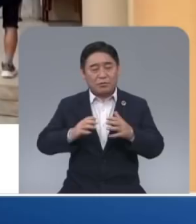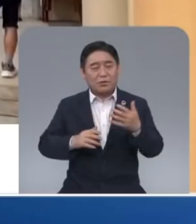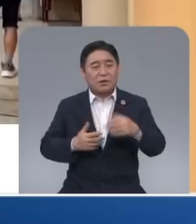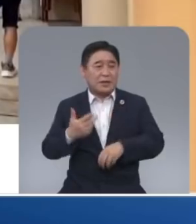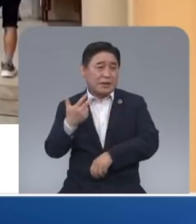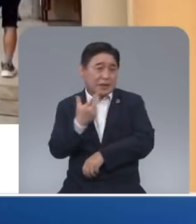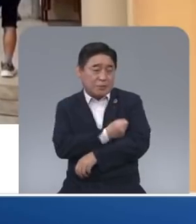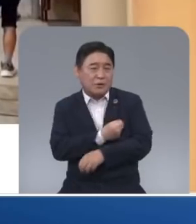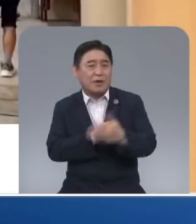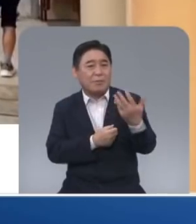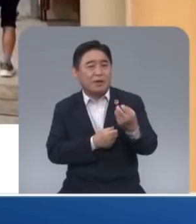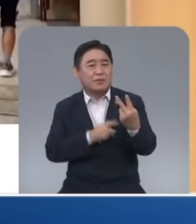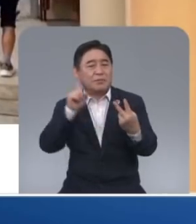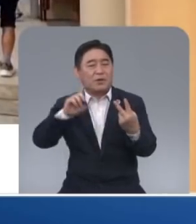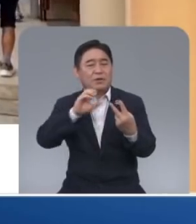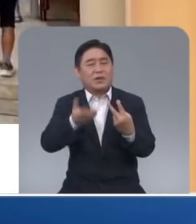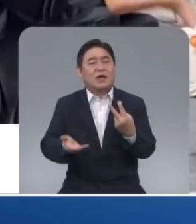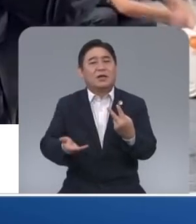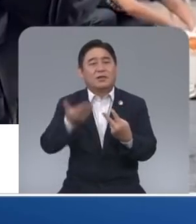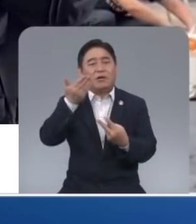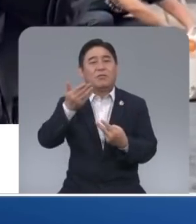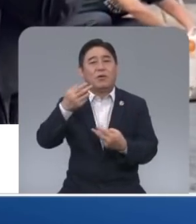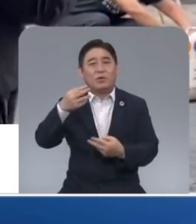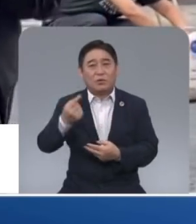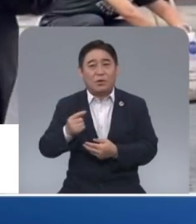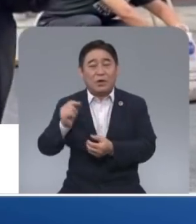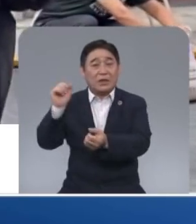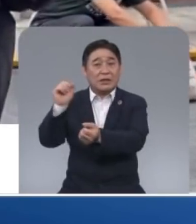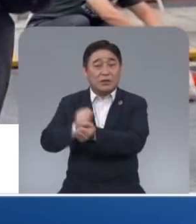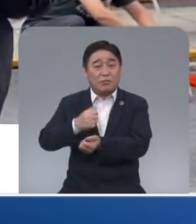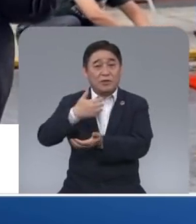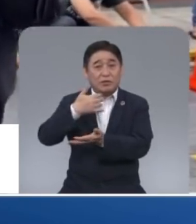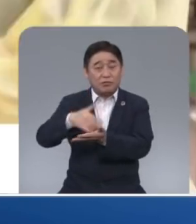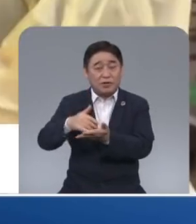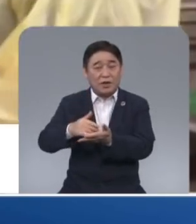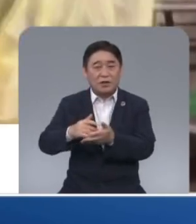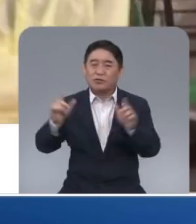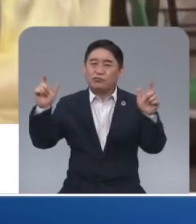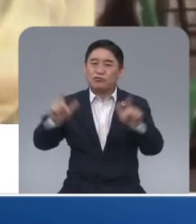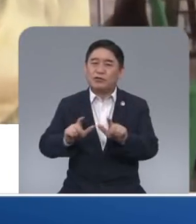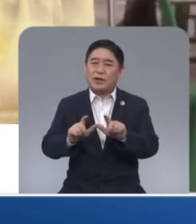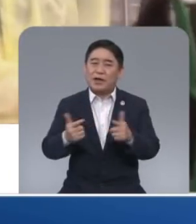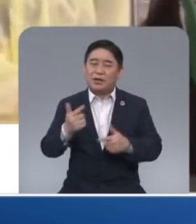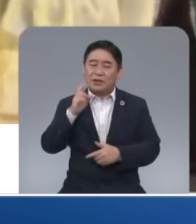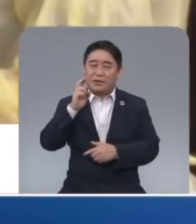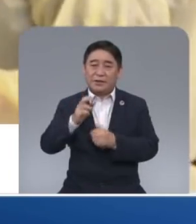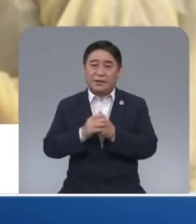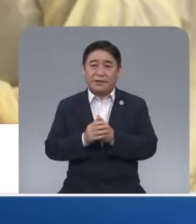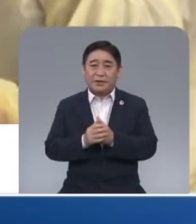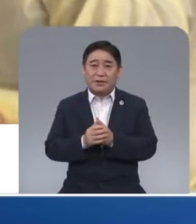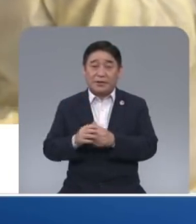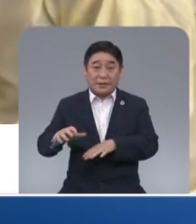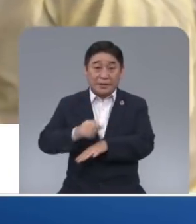해도 확진자 규모가 크게 줄어들 가능성은 적다. 이렇게 볼 수가 있습니다. 다만 싱가포르 상황을 보면요. 이렇게 많은 확진자가 나오고